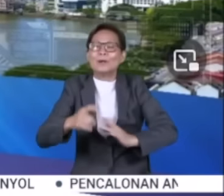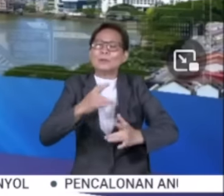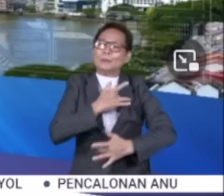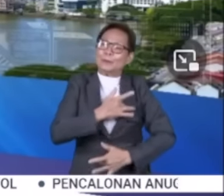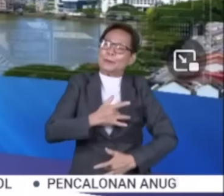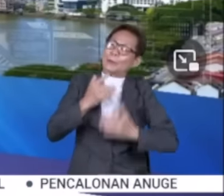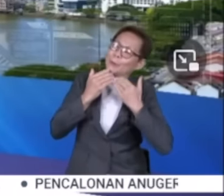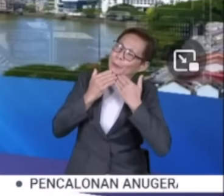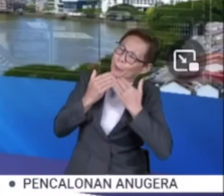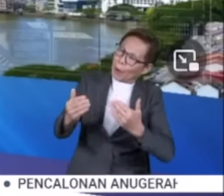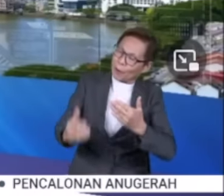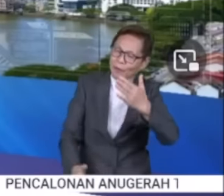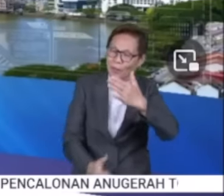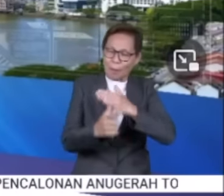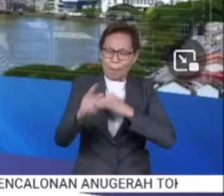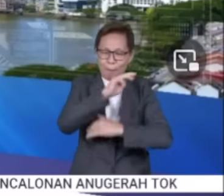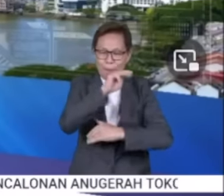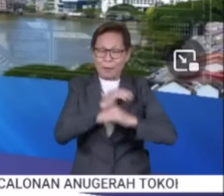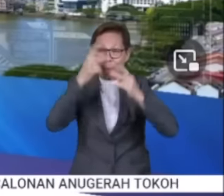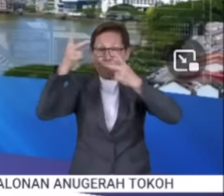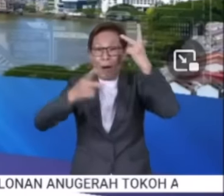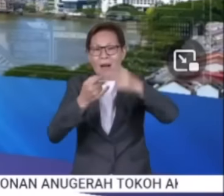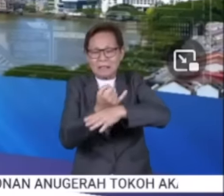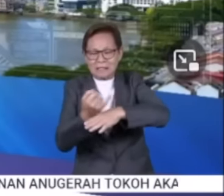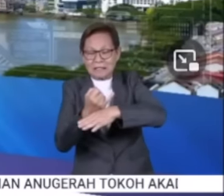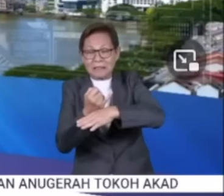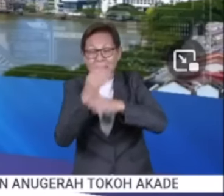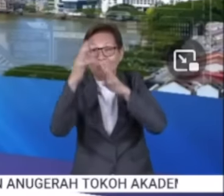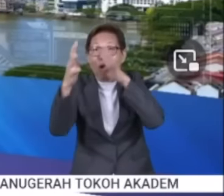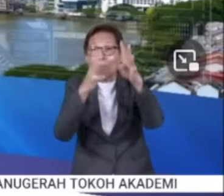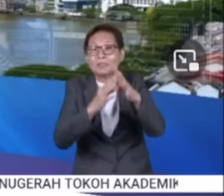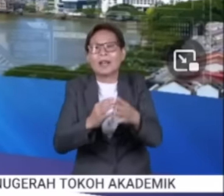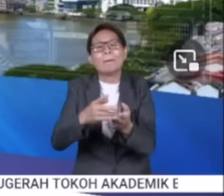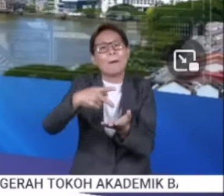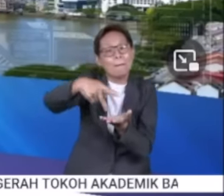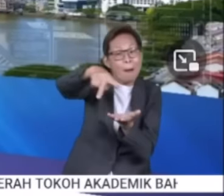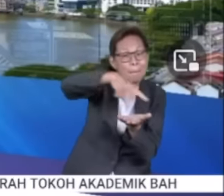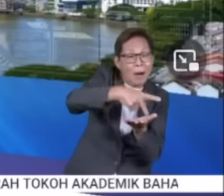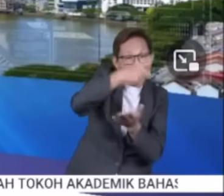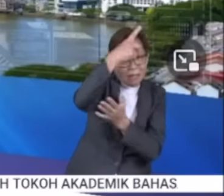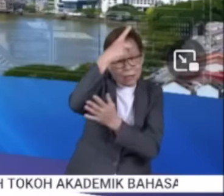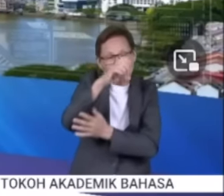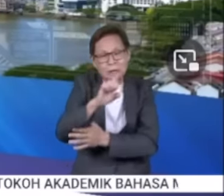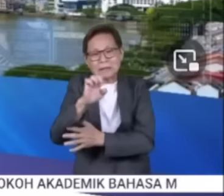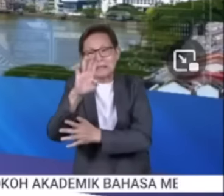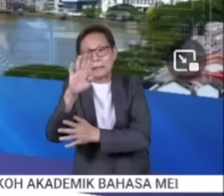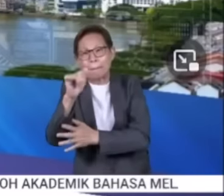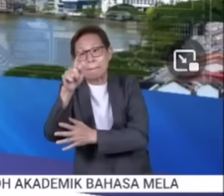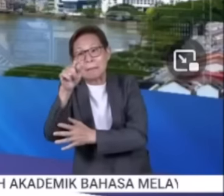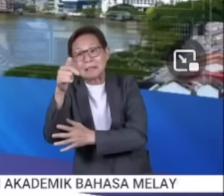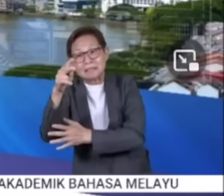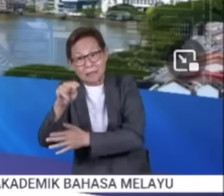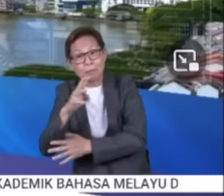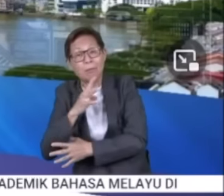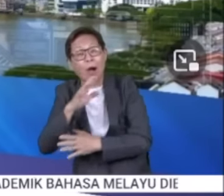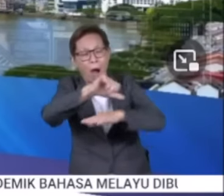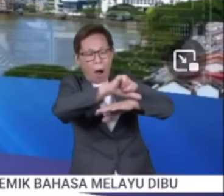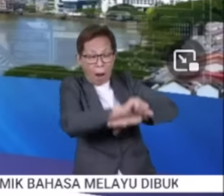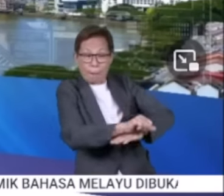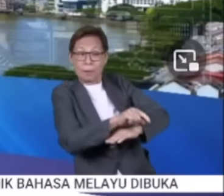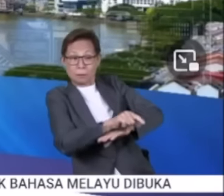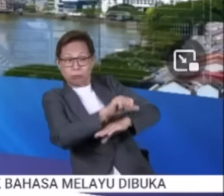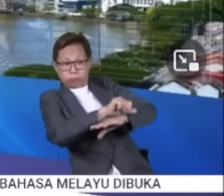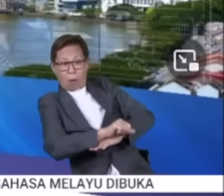penghargaan. Timbalan Menteri Pelancongan, Industri Kreatif dan Seni Persembahan, Datuk Sebastian Ting Chiu Yu berkata, amalan